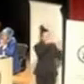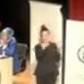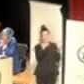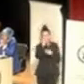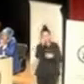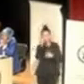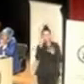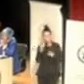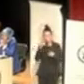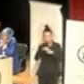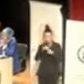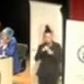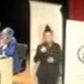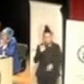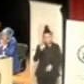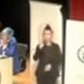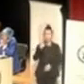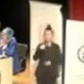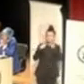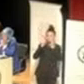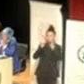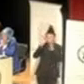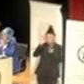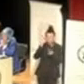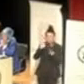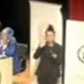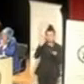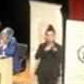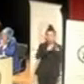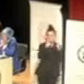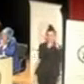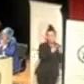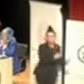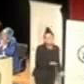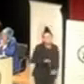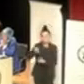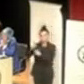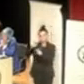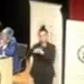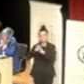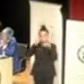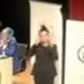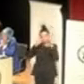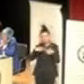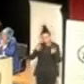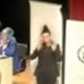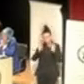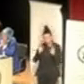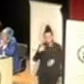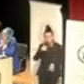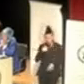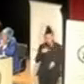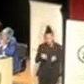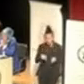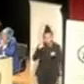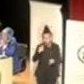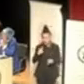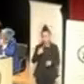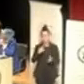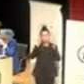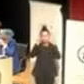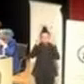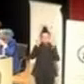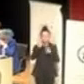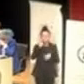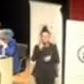yayıncılığa bakanlığımızı yönlendirmiştir. Biz de bu doğrultuda Kültür ve Turizm Bakanlığı yayınları başta olmak üzere